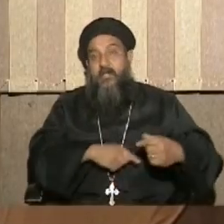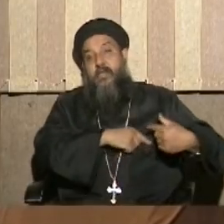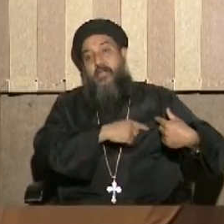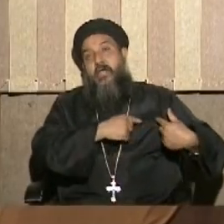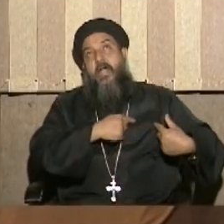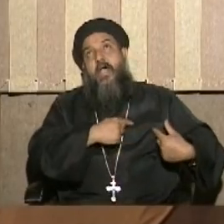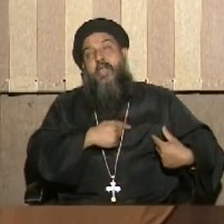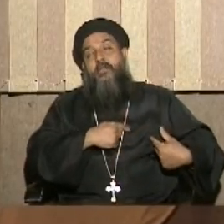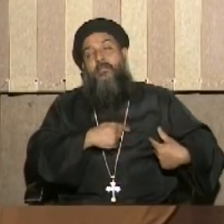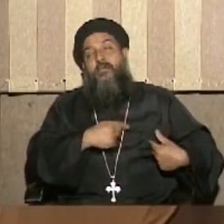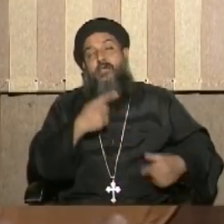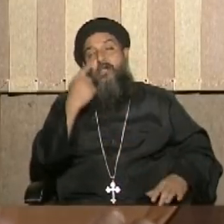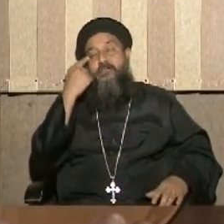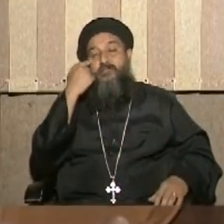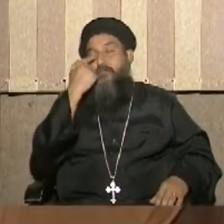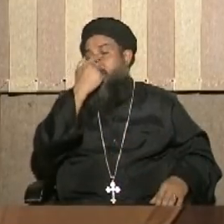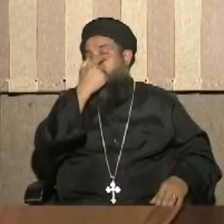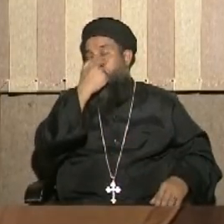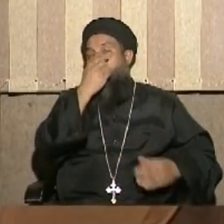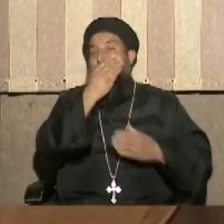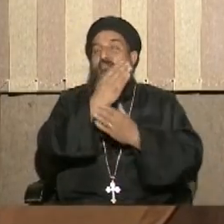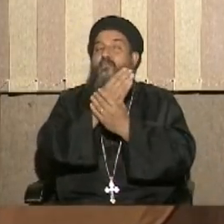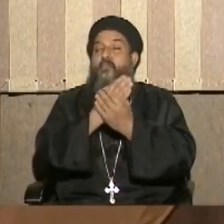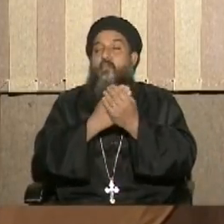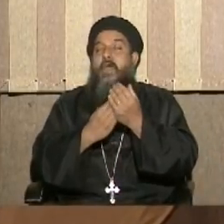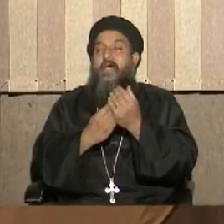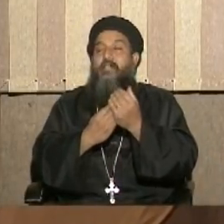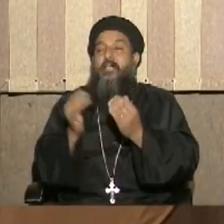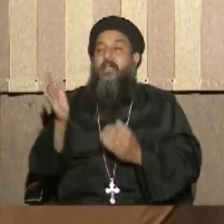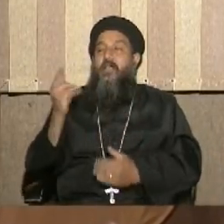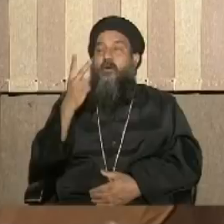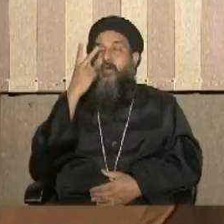قلبي مليان شوق لرؤية ولادك ماكسيموس ودوماديوس.